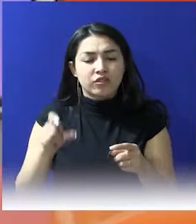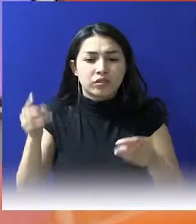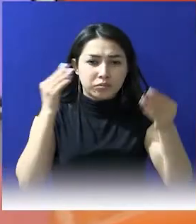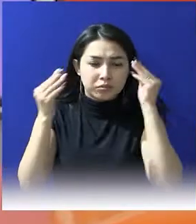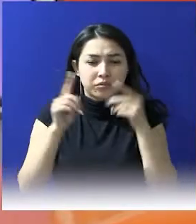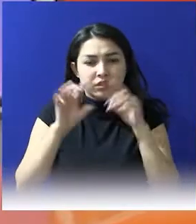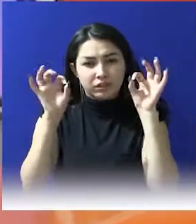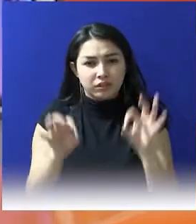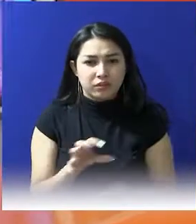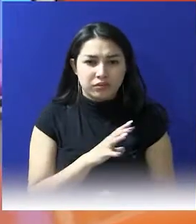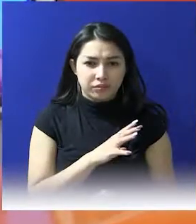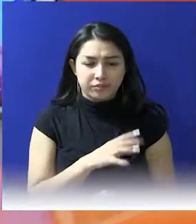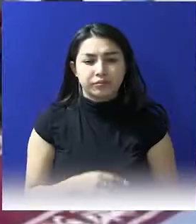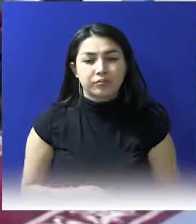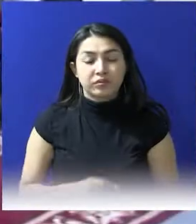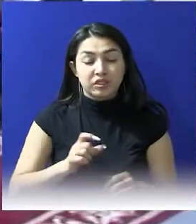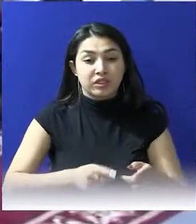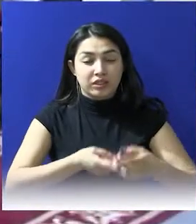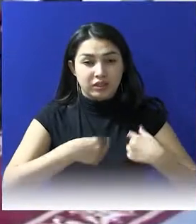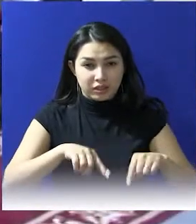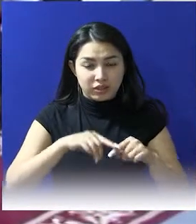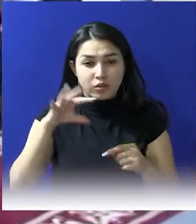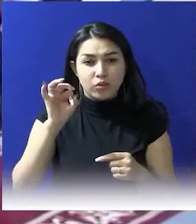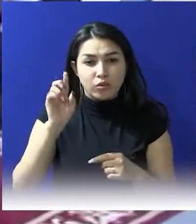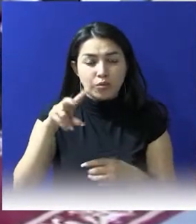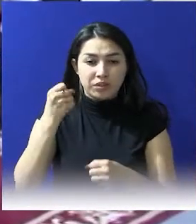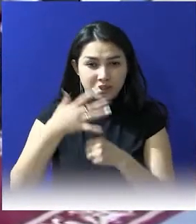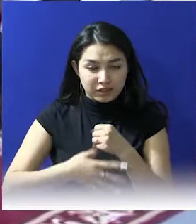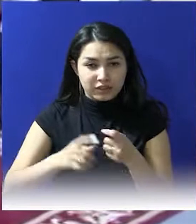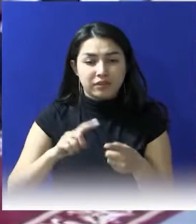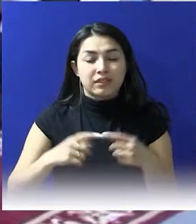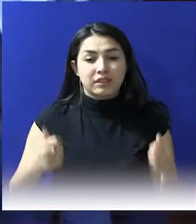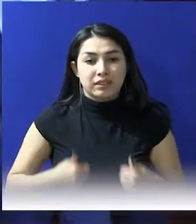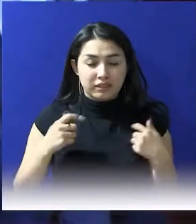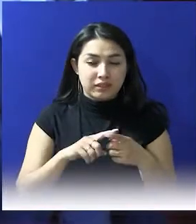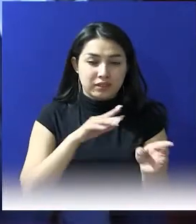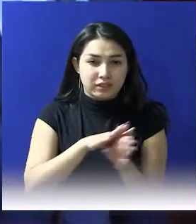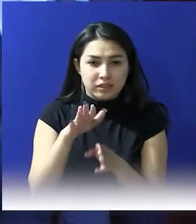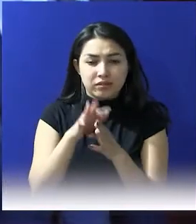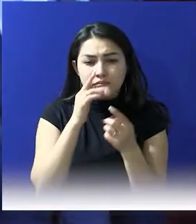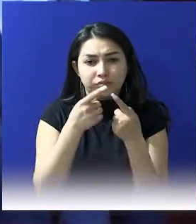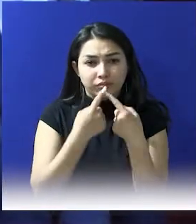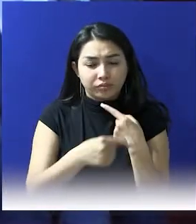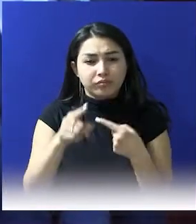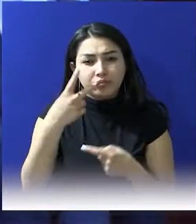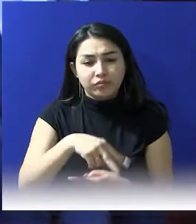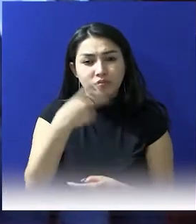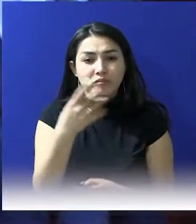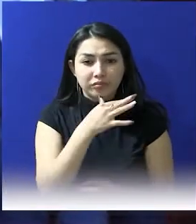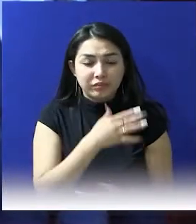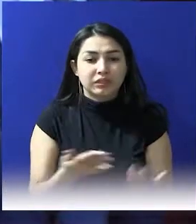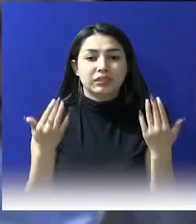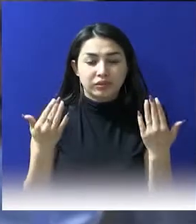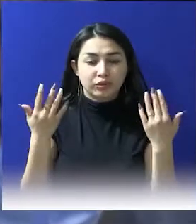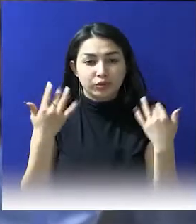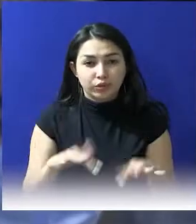высказали свои предложения. Филиал партии областного центра, который осуществляет свою деятельность на протяжении вот уже 22 лет,